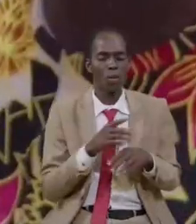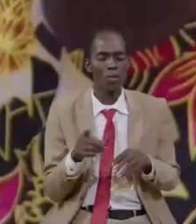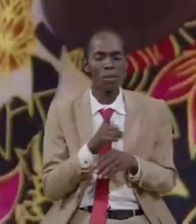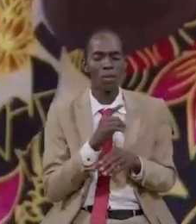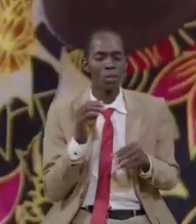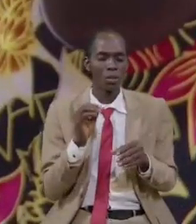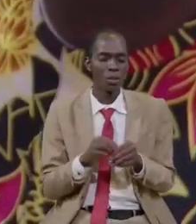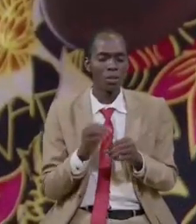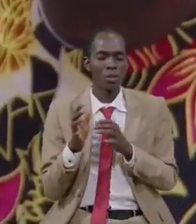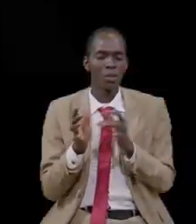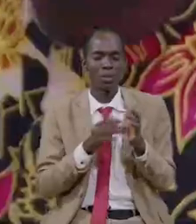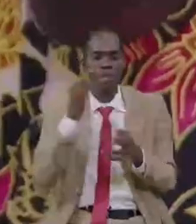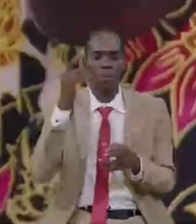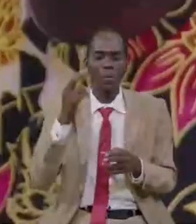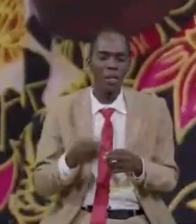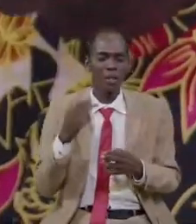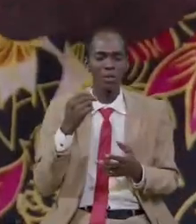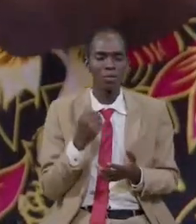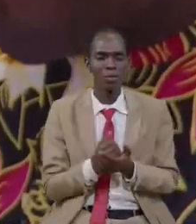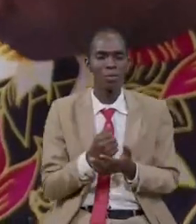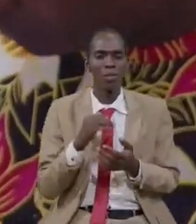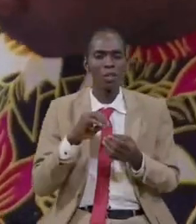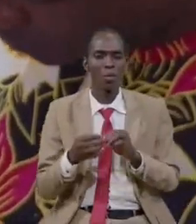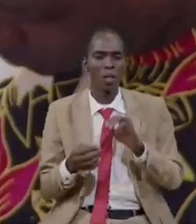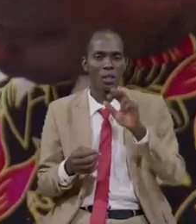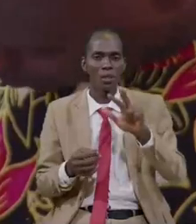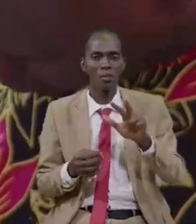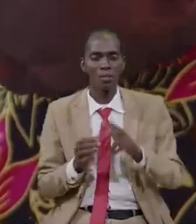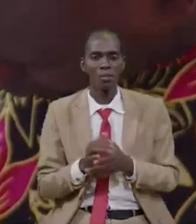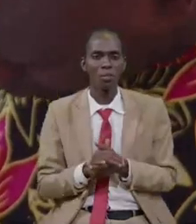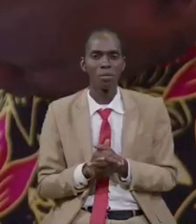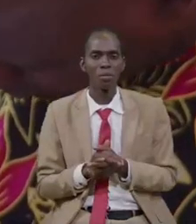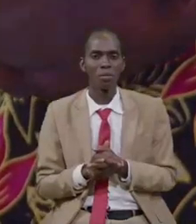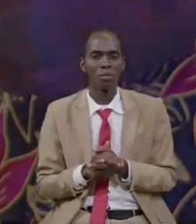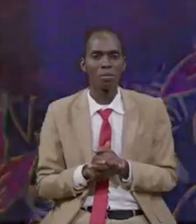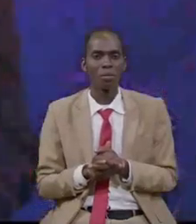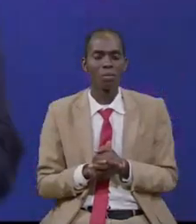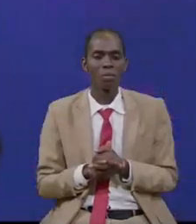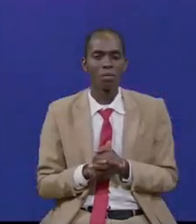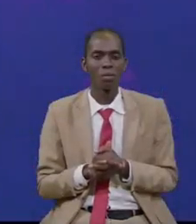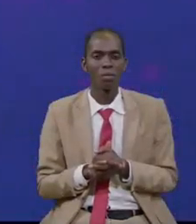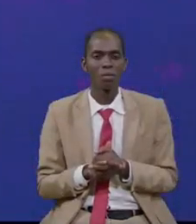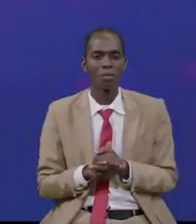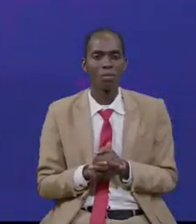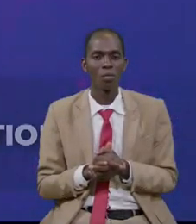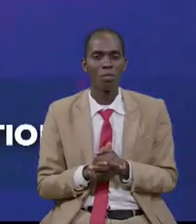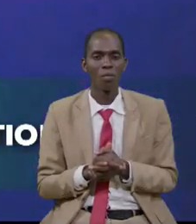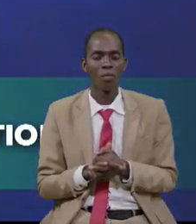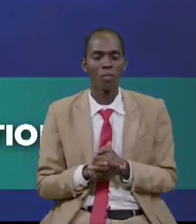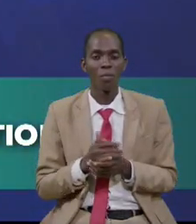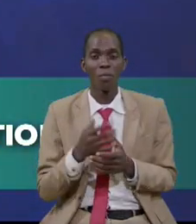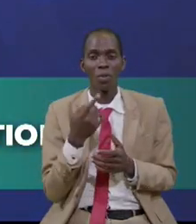nom de Jésus. Troisième élément dans le deuxième point maintenant, la situation sombre, la situation